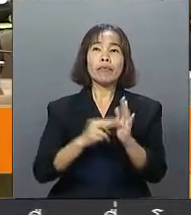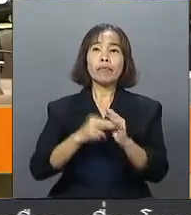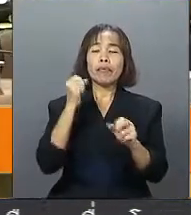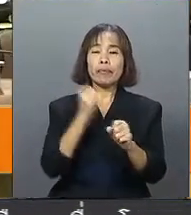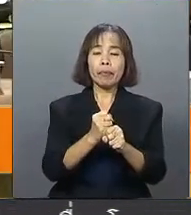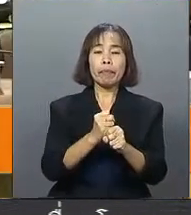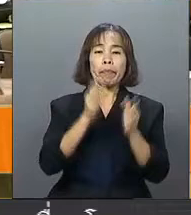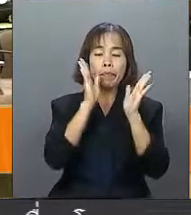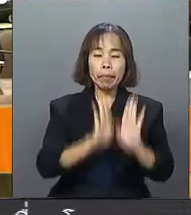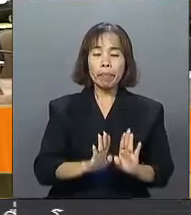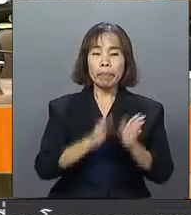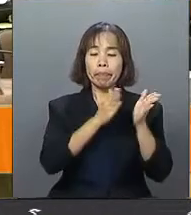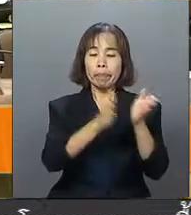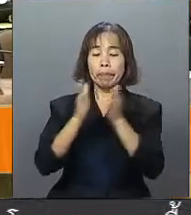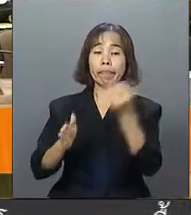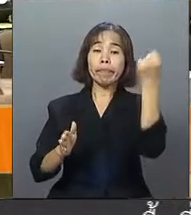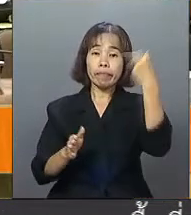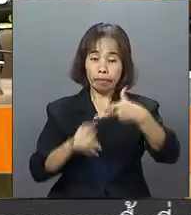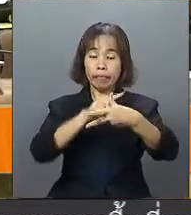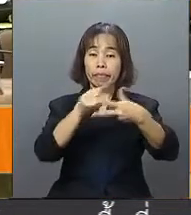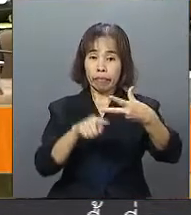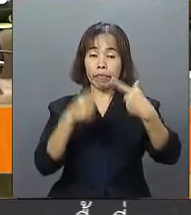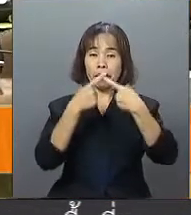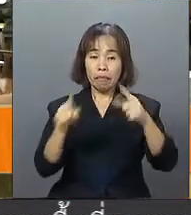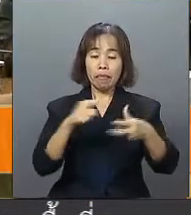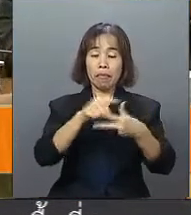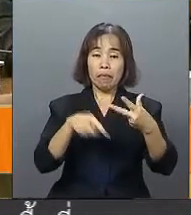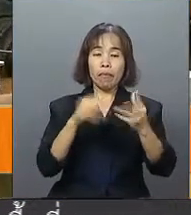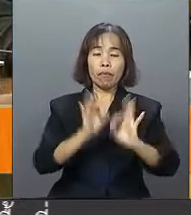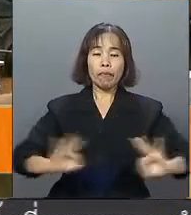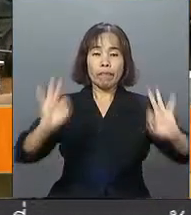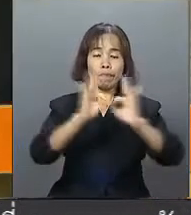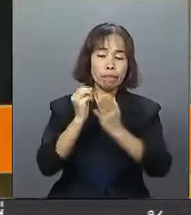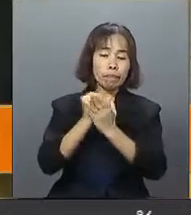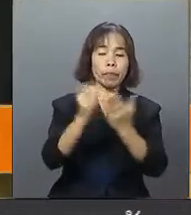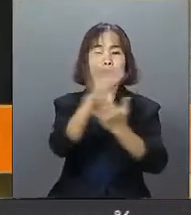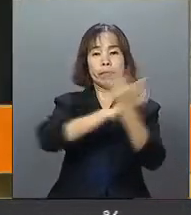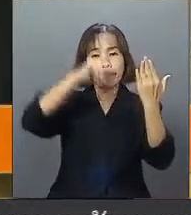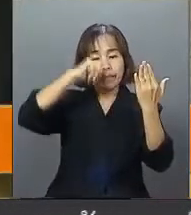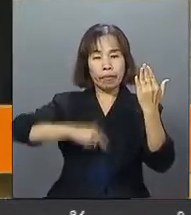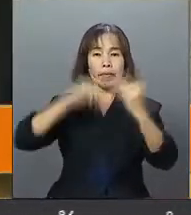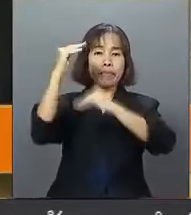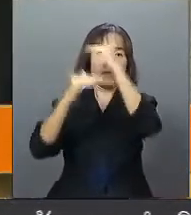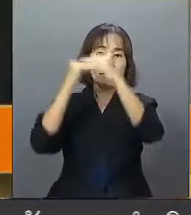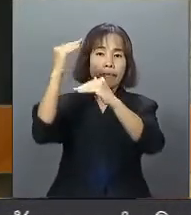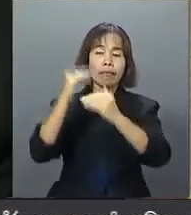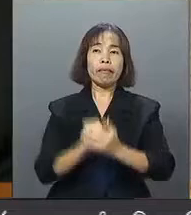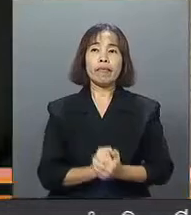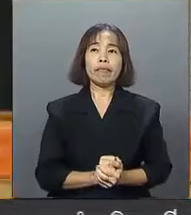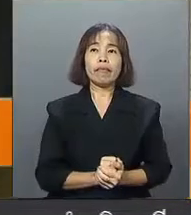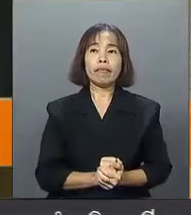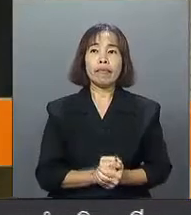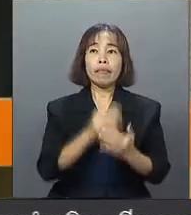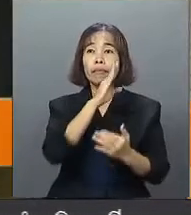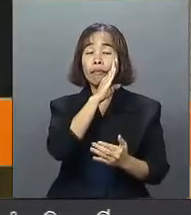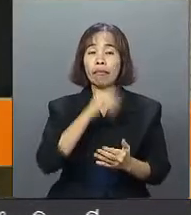ตามระบอบประชาธิปไตยหากแต่จะเป็นเสาหลักค้ำจุนประเทศได ้ถ้าเราเปรียบรัฐธรรมนูญ